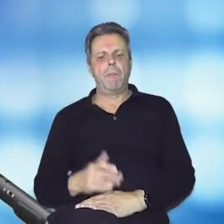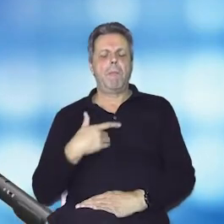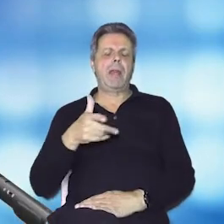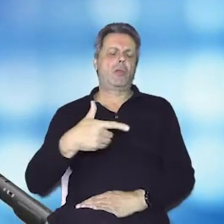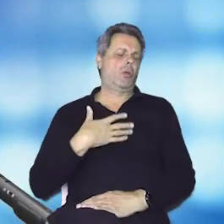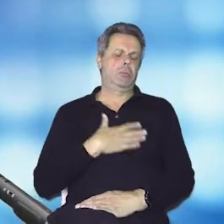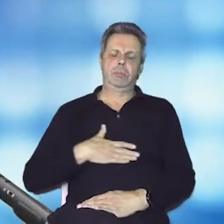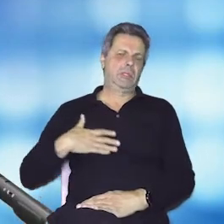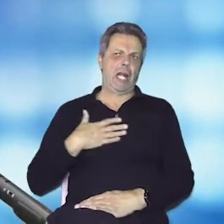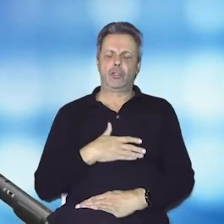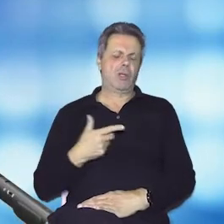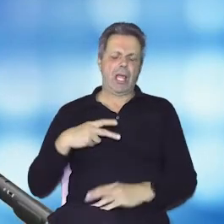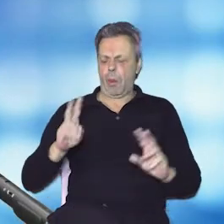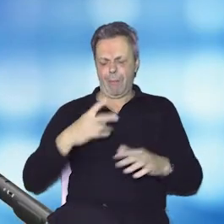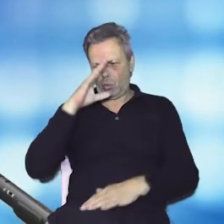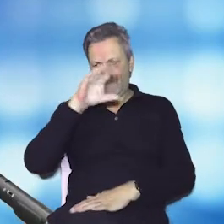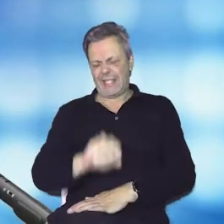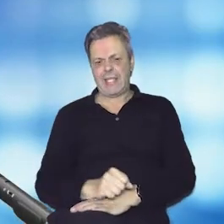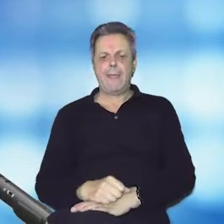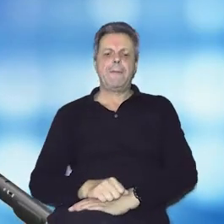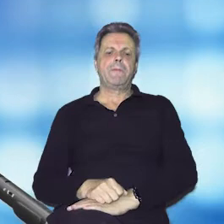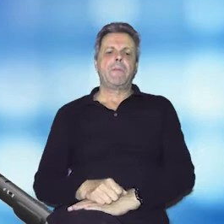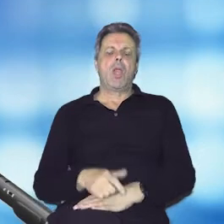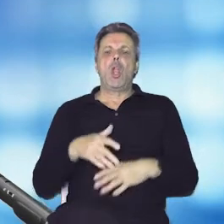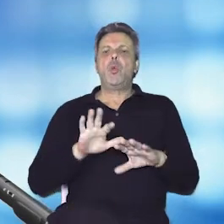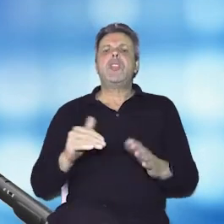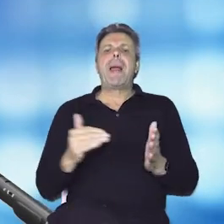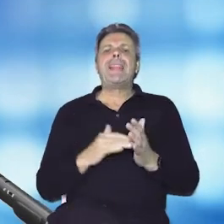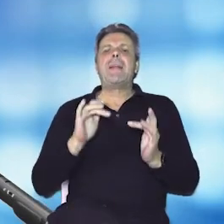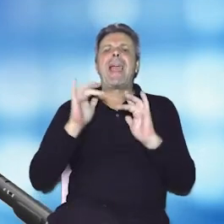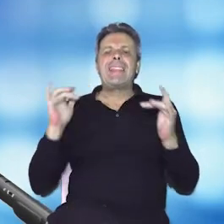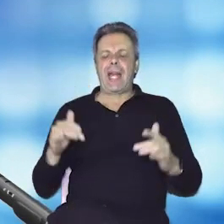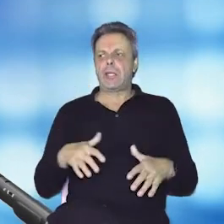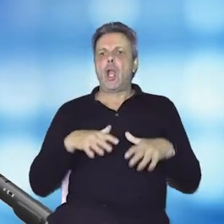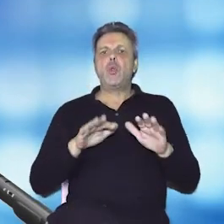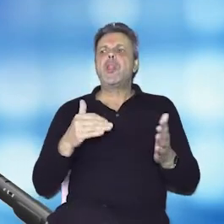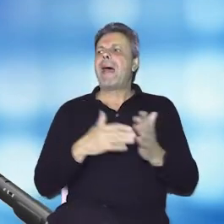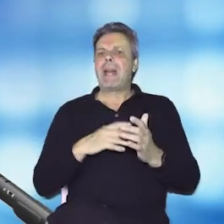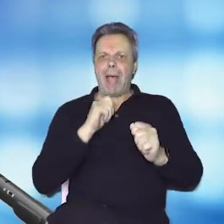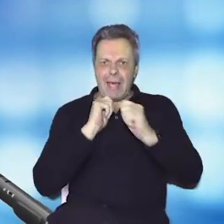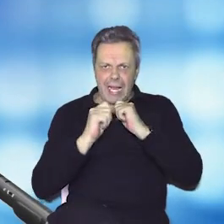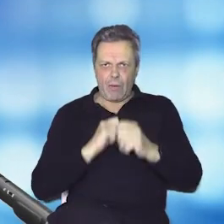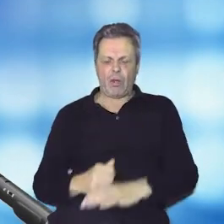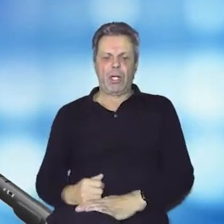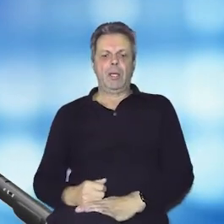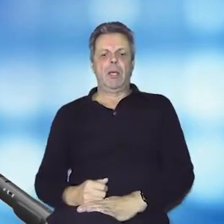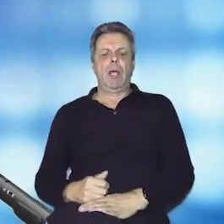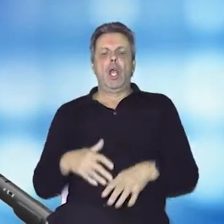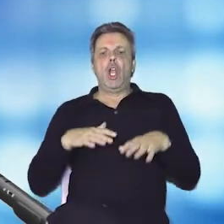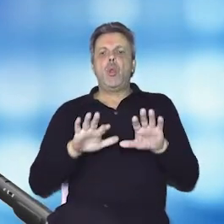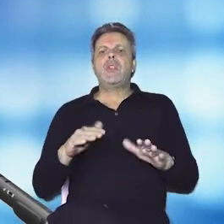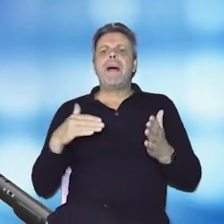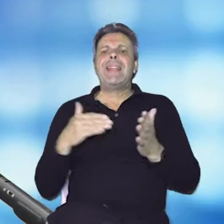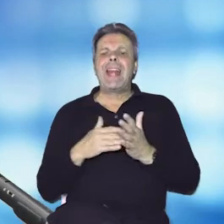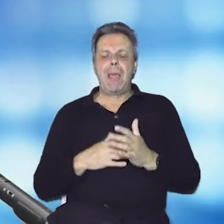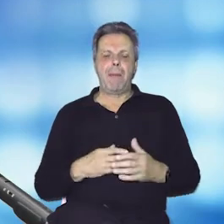Meni je to neshvatljivo. Meni je to neshvatljivo jer ljudima ne treba internet, ljudima treba interakcija. Ljudima